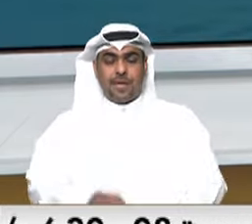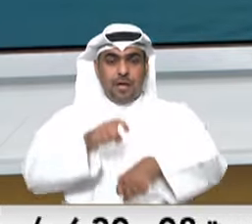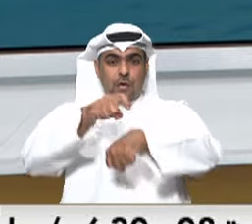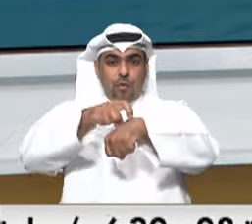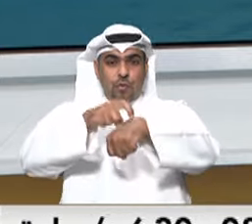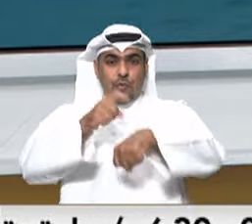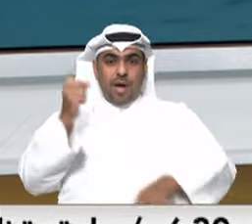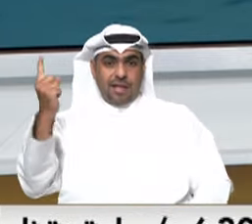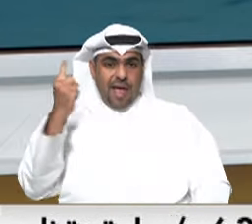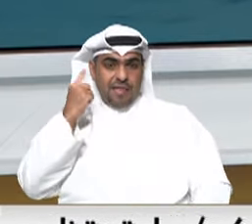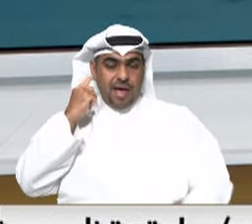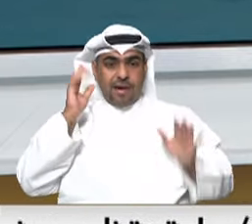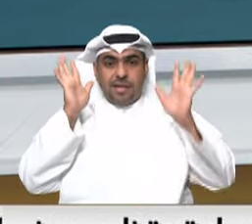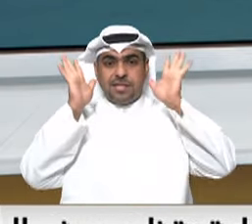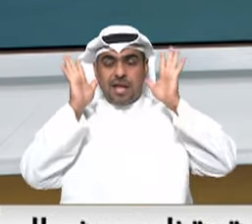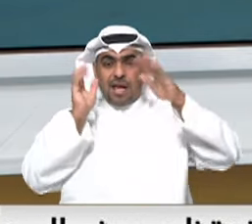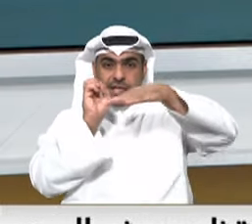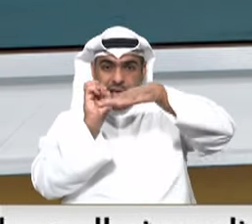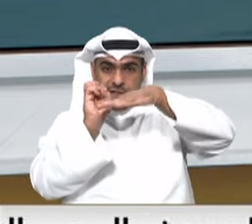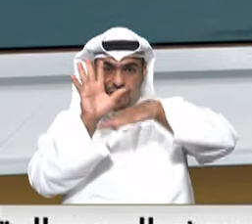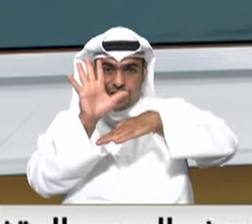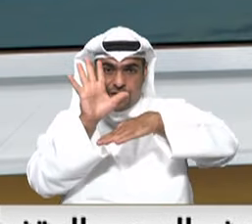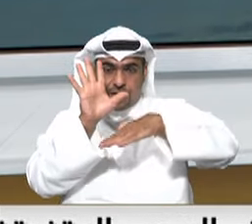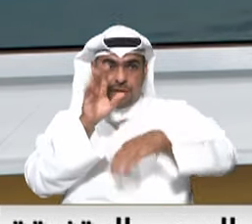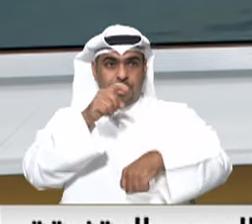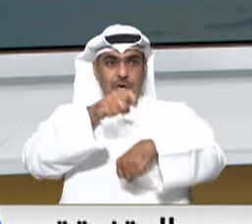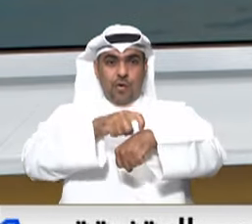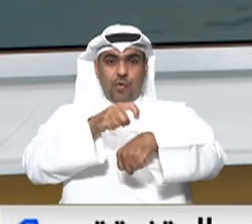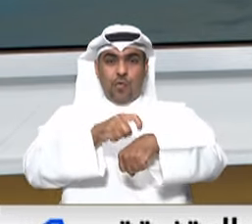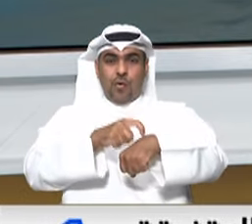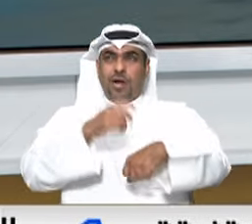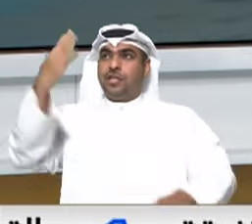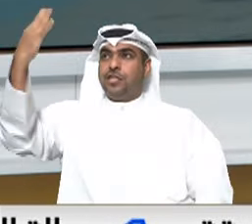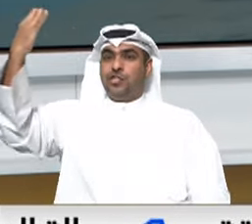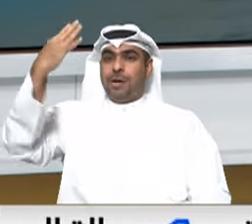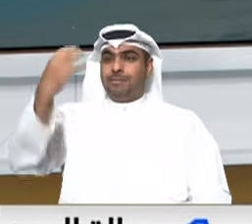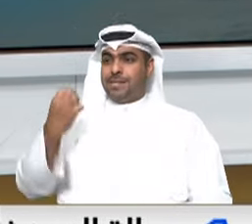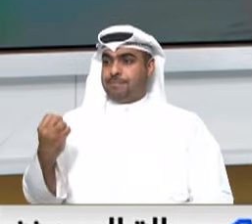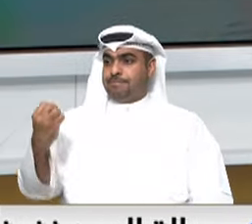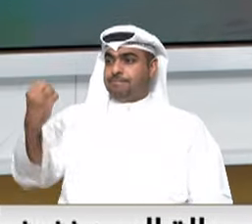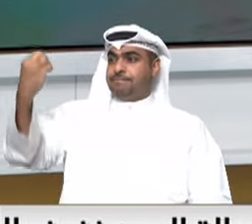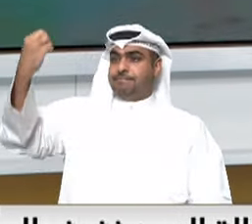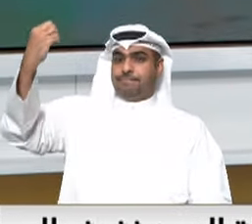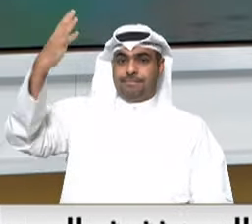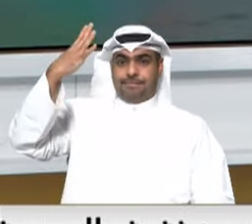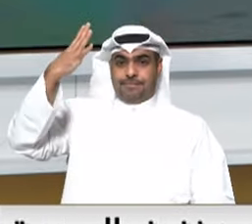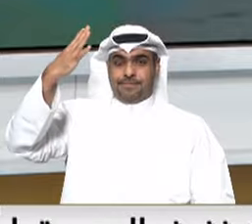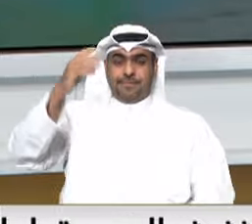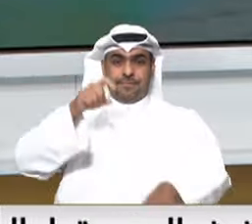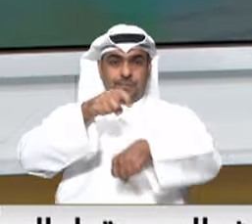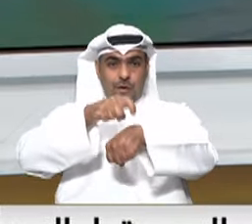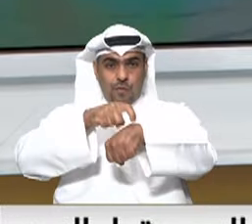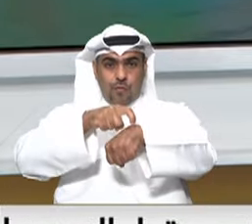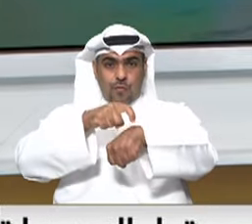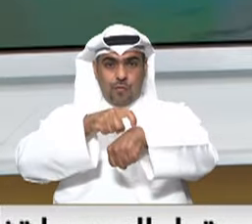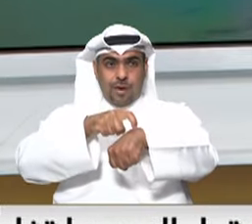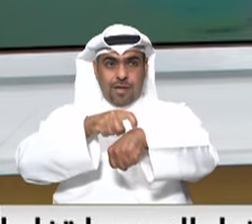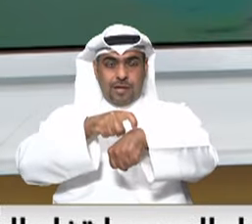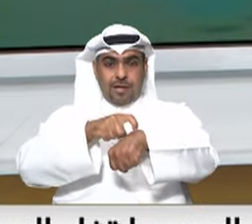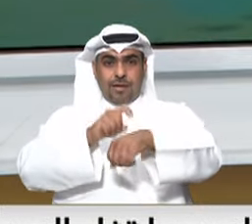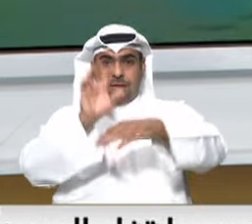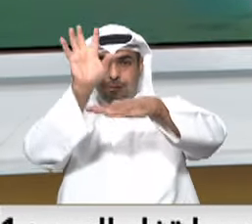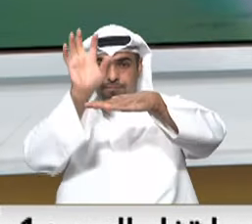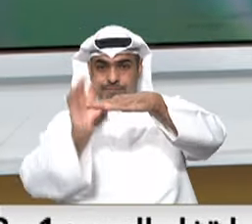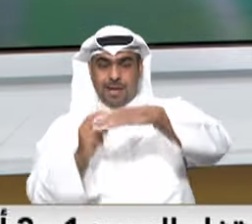حسب التوقيت المحلي لمدينة الكويت الساعة 3:19، شروق الشمس الساعة 4:51، غروب الشمس